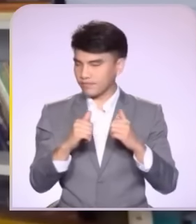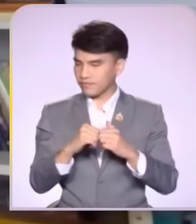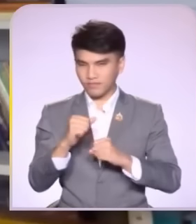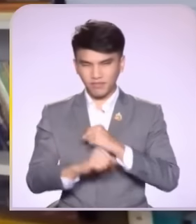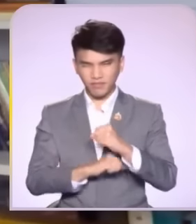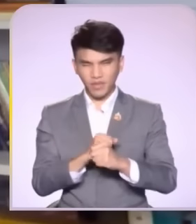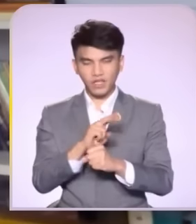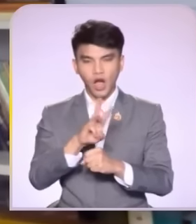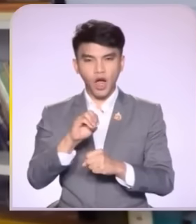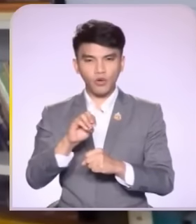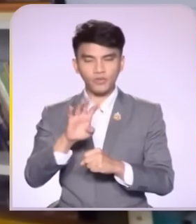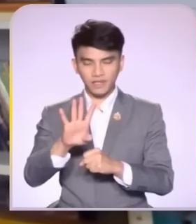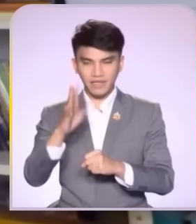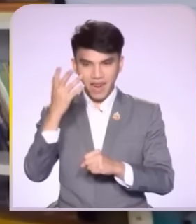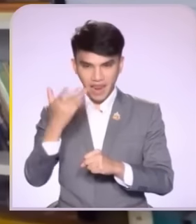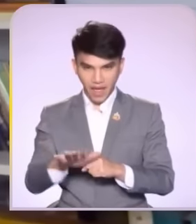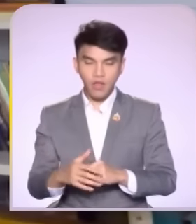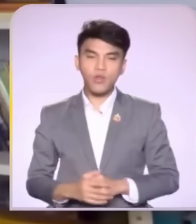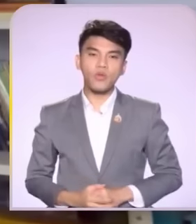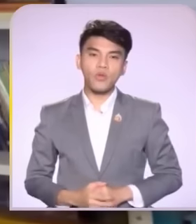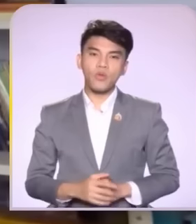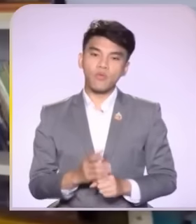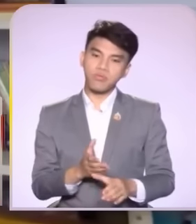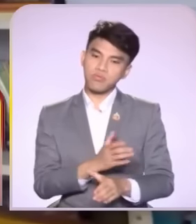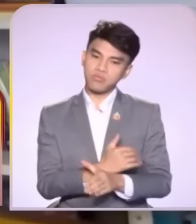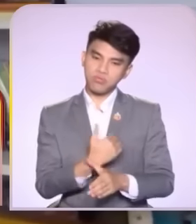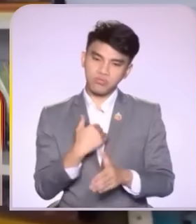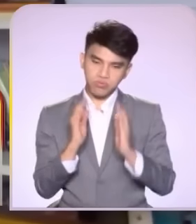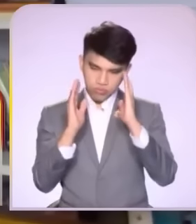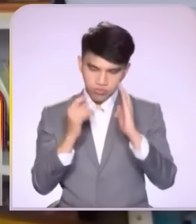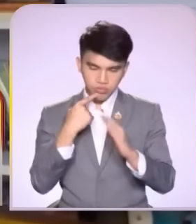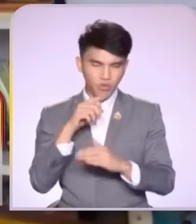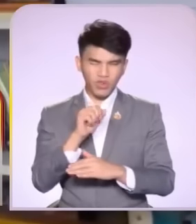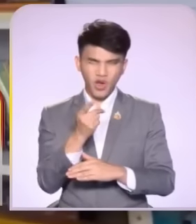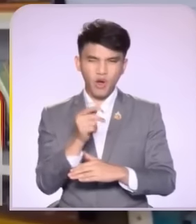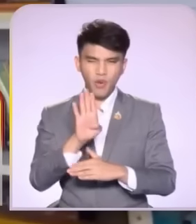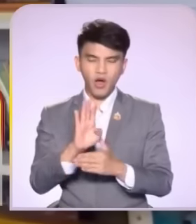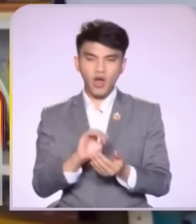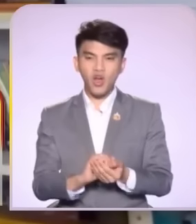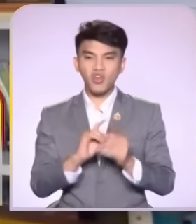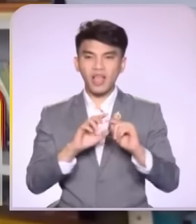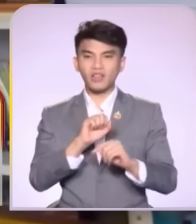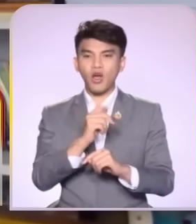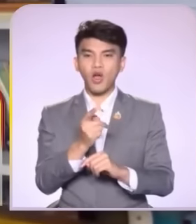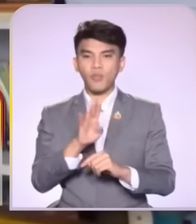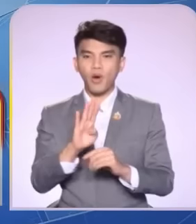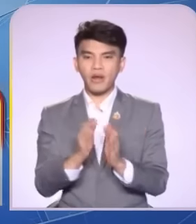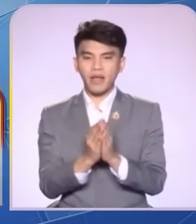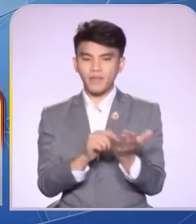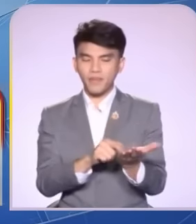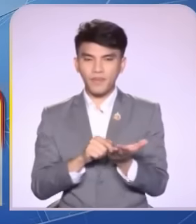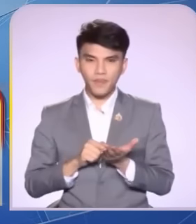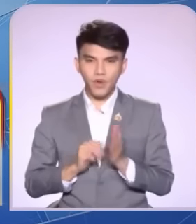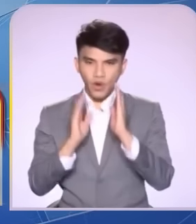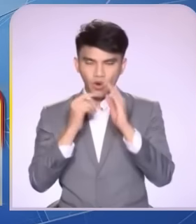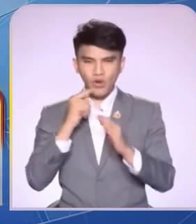งแต่ปี2564แล้วเคยมีคนไปร้องสคบแต่สคบมีหนังสือตอบกลับมาว่